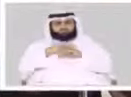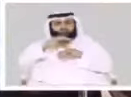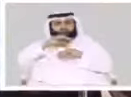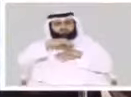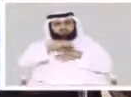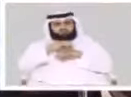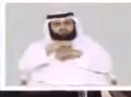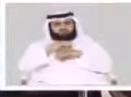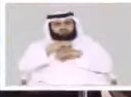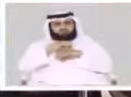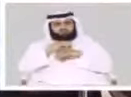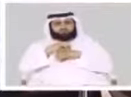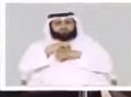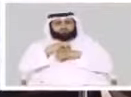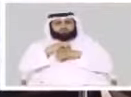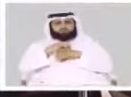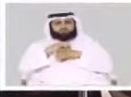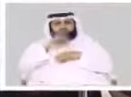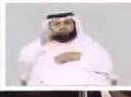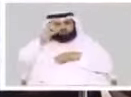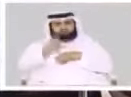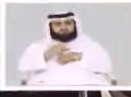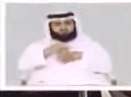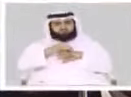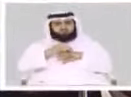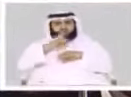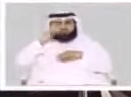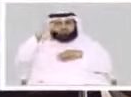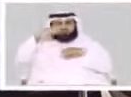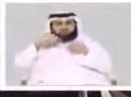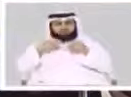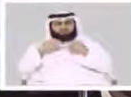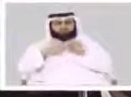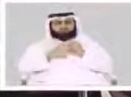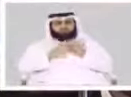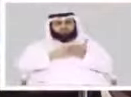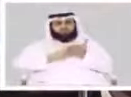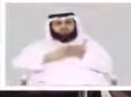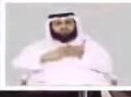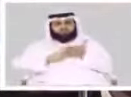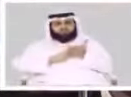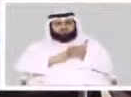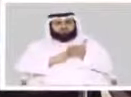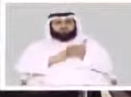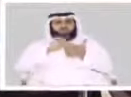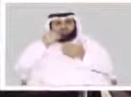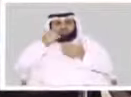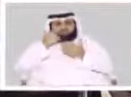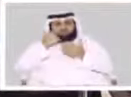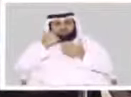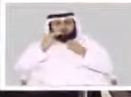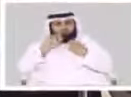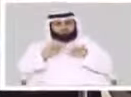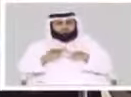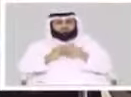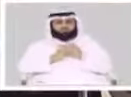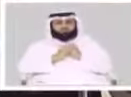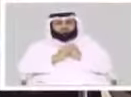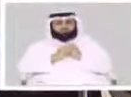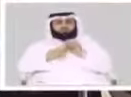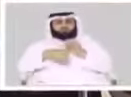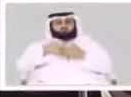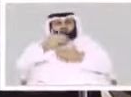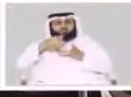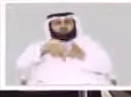الإنسان المكلف، نعم، الذي جعله الله عز وجل في هذه الأرض يعيش زمنا ثم يرحل